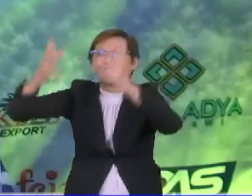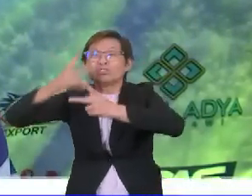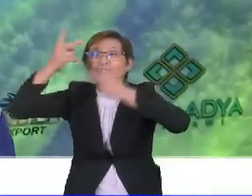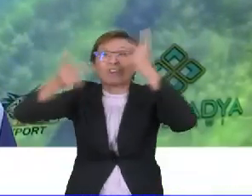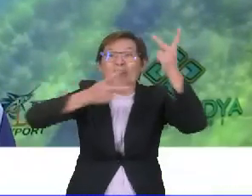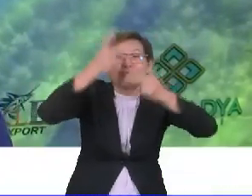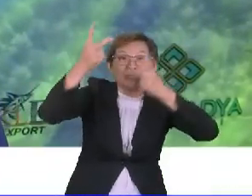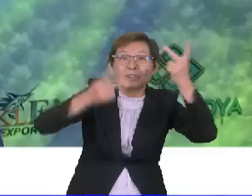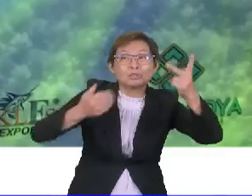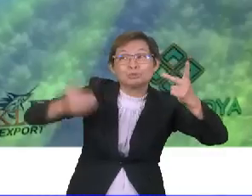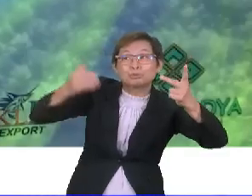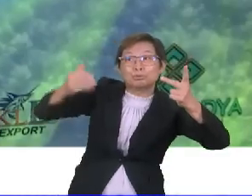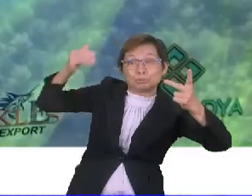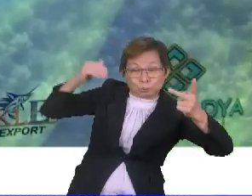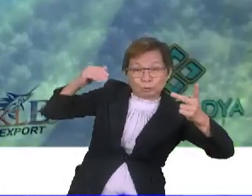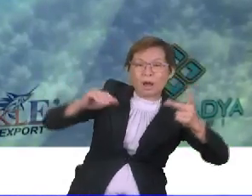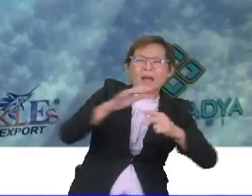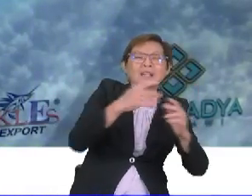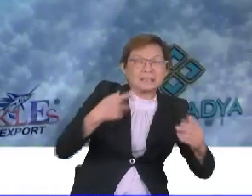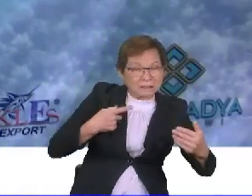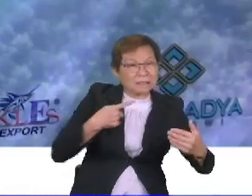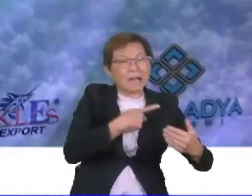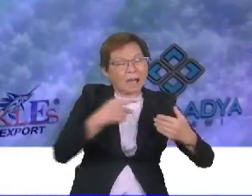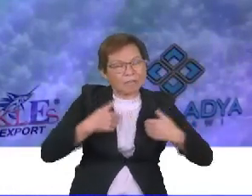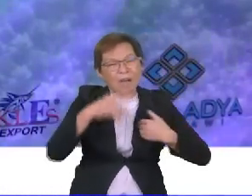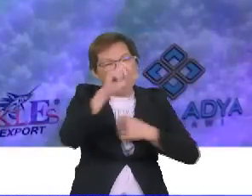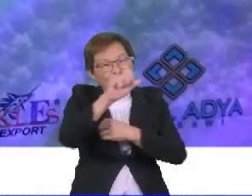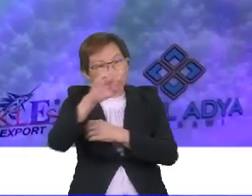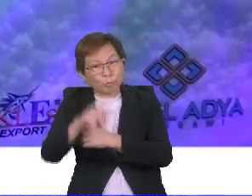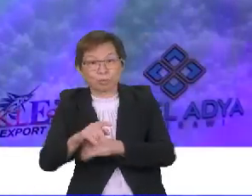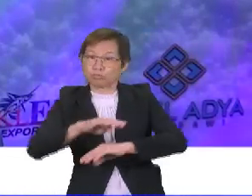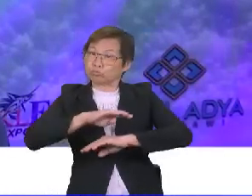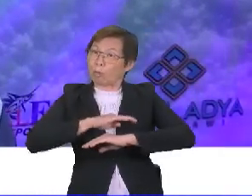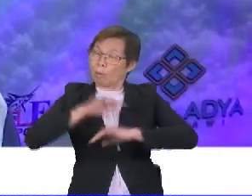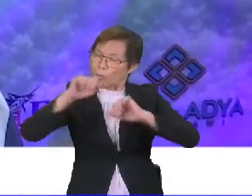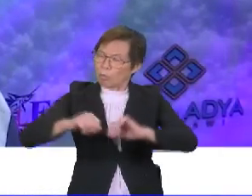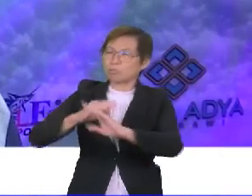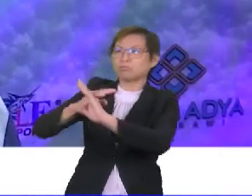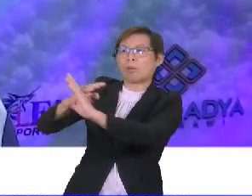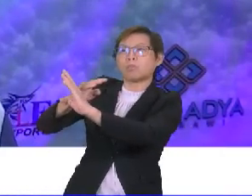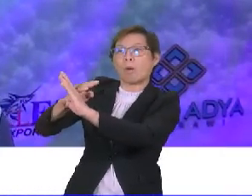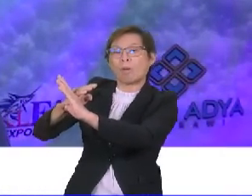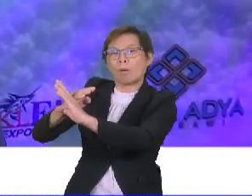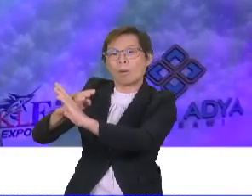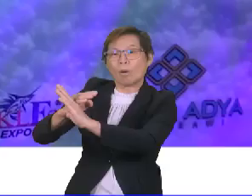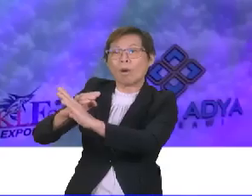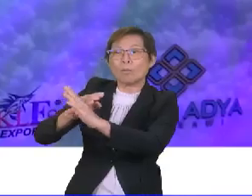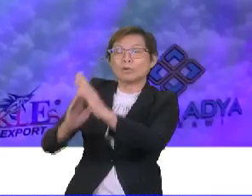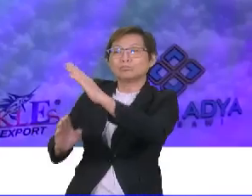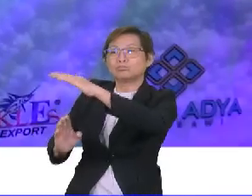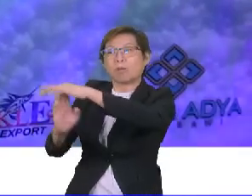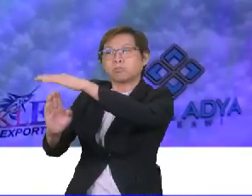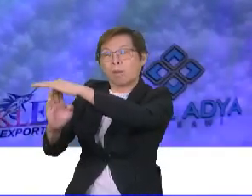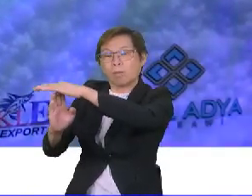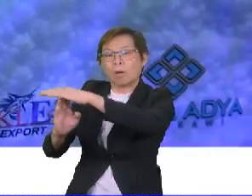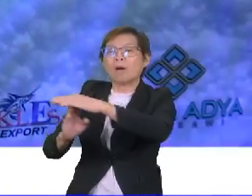lalu dimana kita mengenal yang munasabah yang dapat menyekat kemasukan ataupun